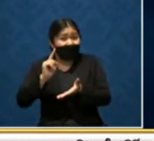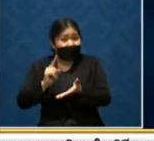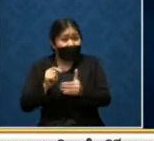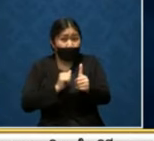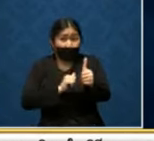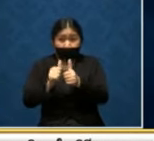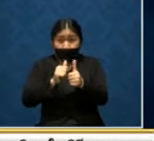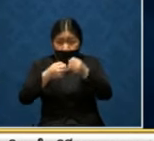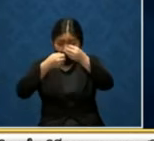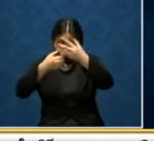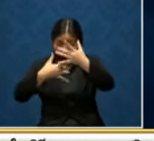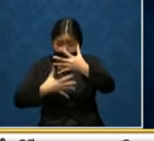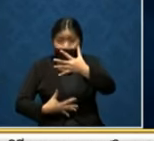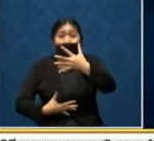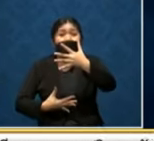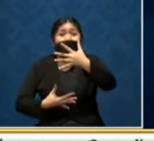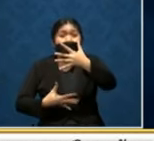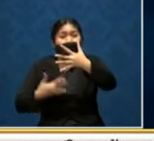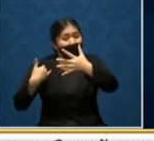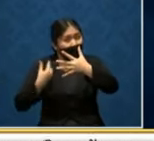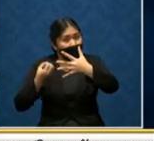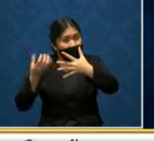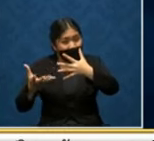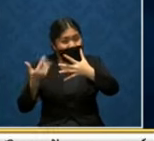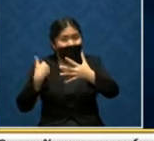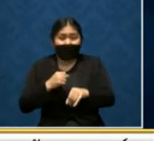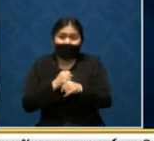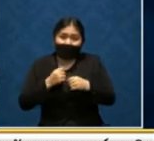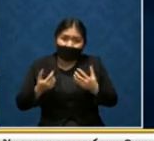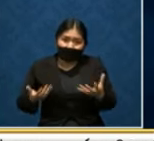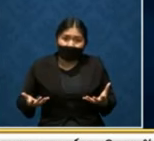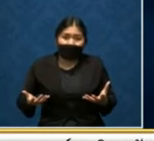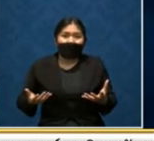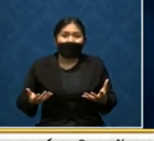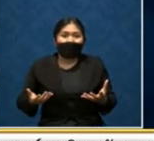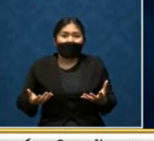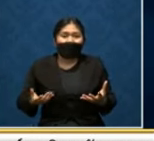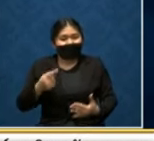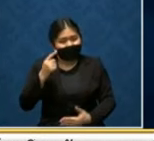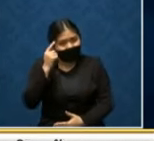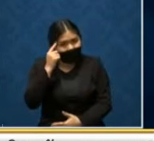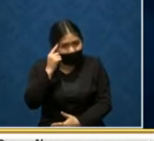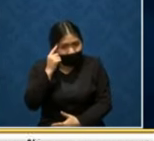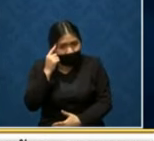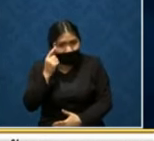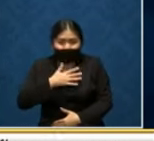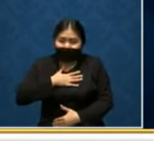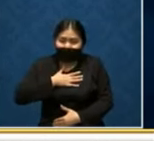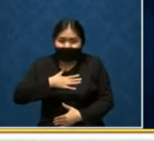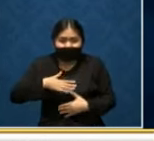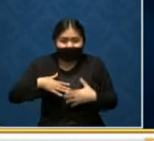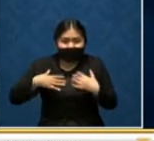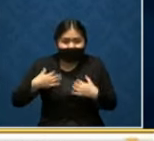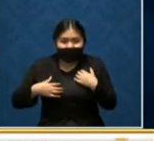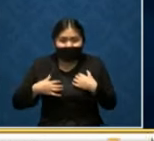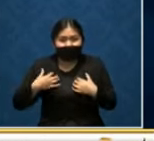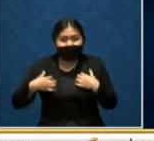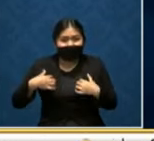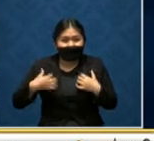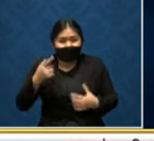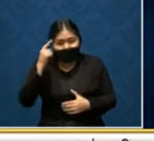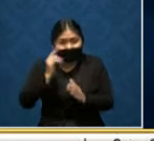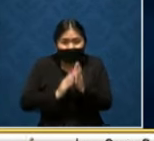เพียบเลยพอคู่แข่งเข้ามาเพียบเลยทำไงครับเริ่มร้อนตัวแก๊งผูก